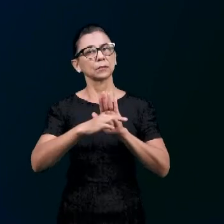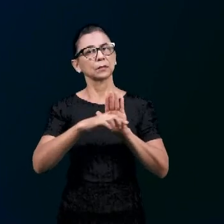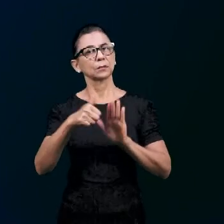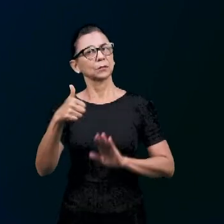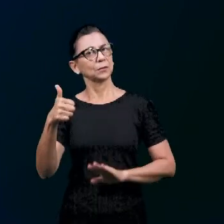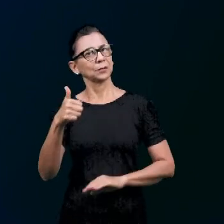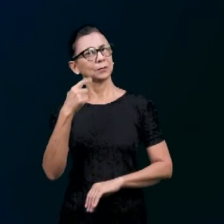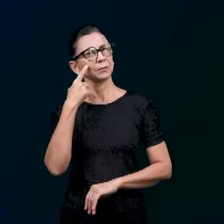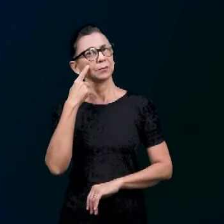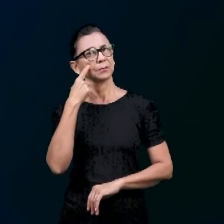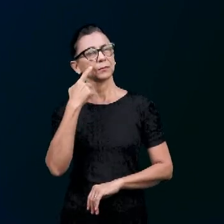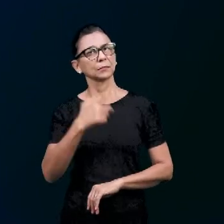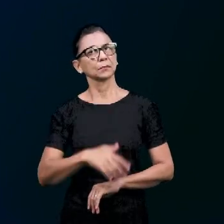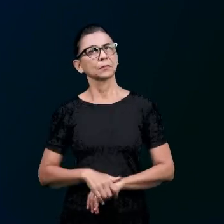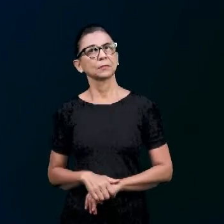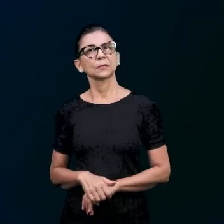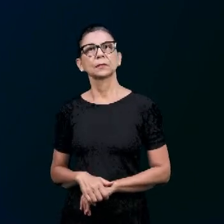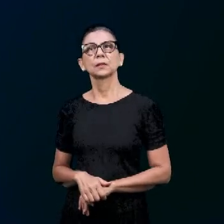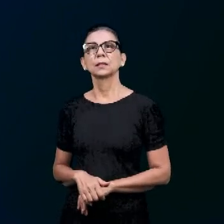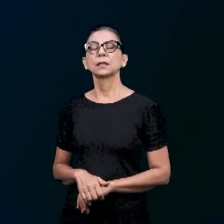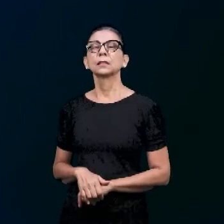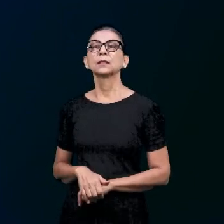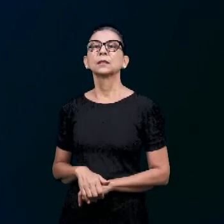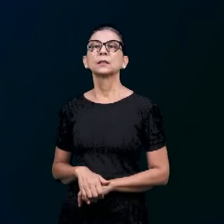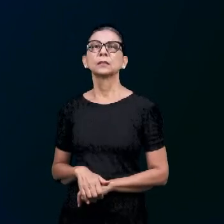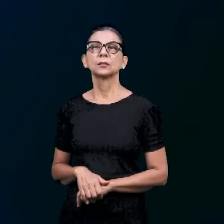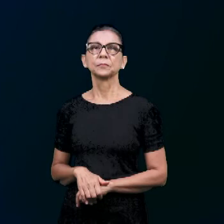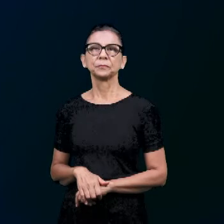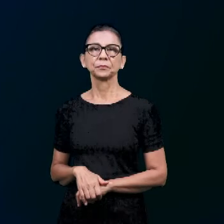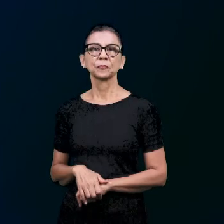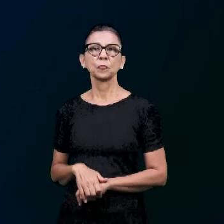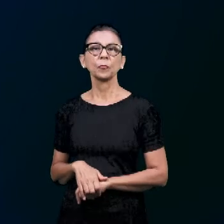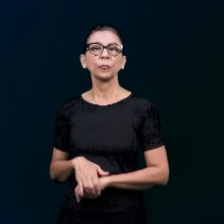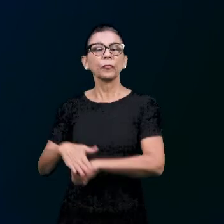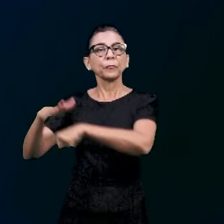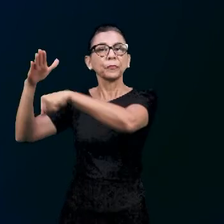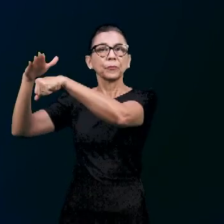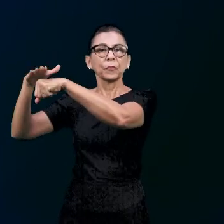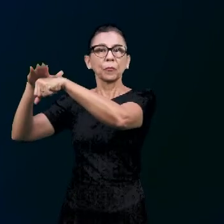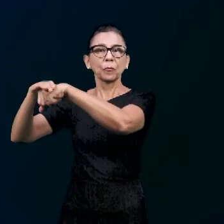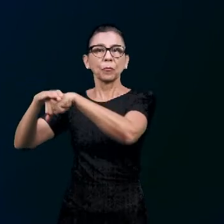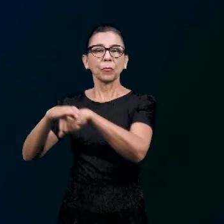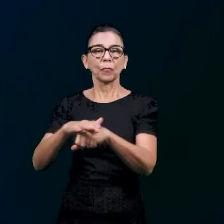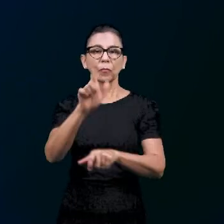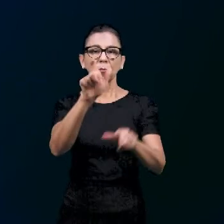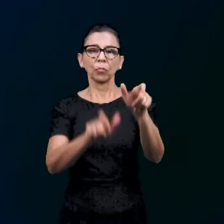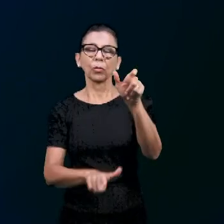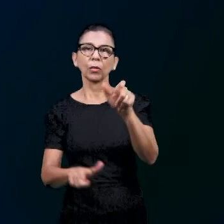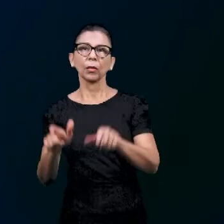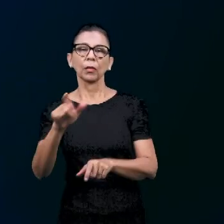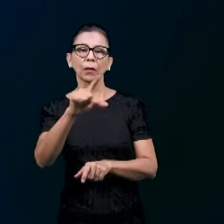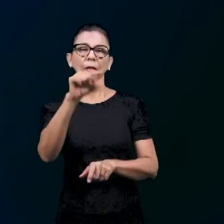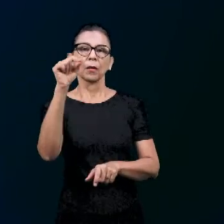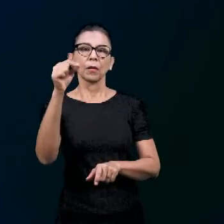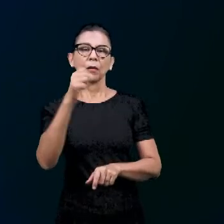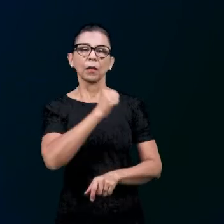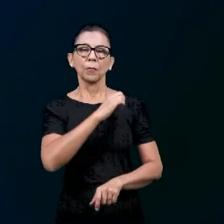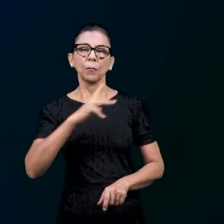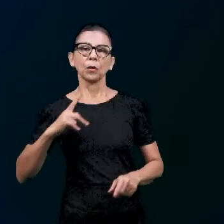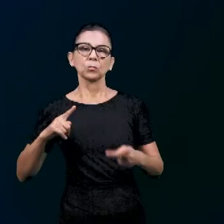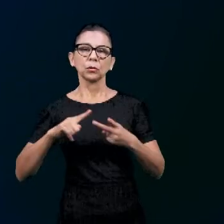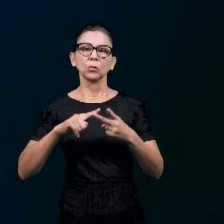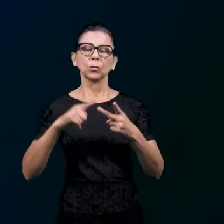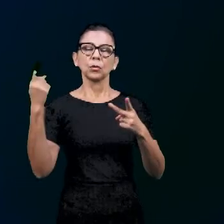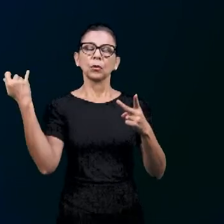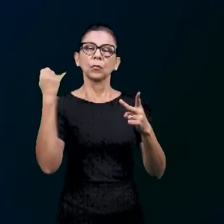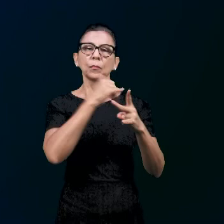11, qui nous dit, et lui-même, il a donné certains comme apôtres, et l'autre comme